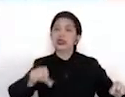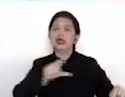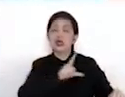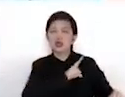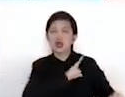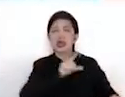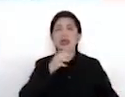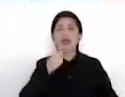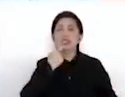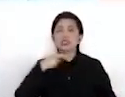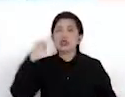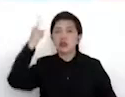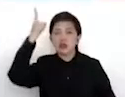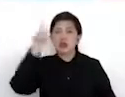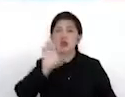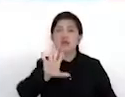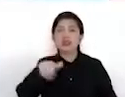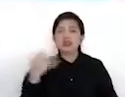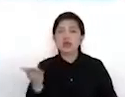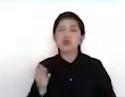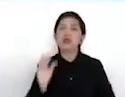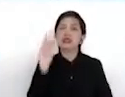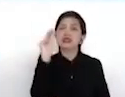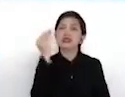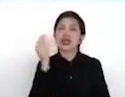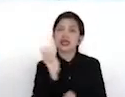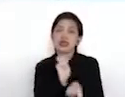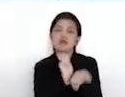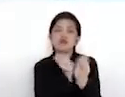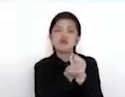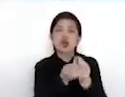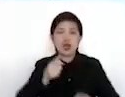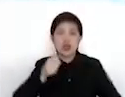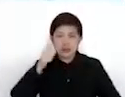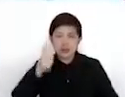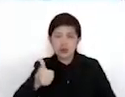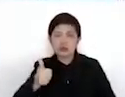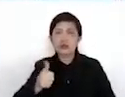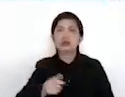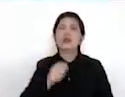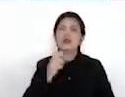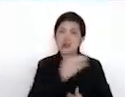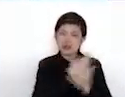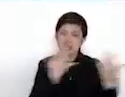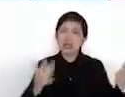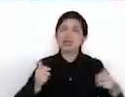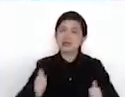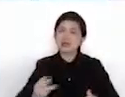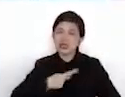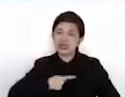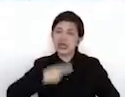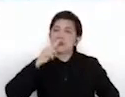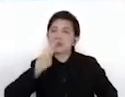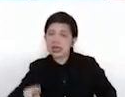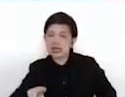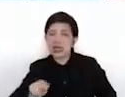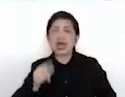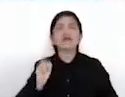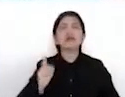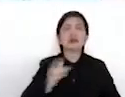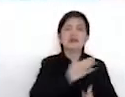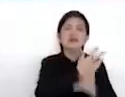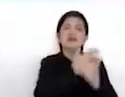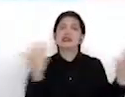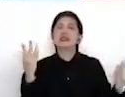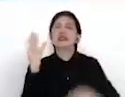dalam 5 tahun Jakarta berubah total karena rakyat dipercaya karena rakyat Jakarta adalah orang yang